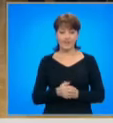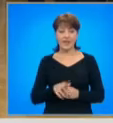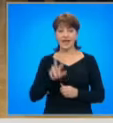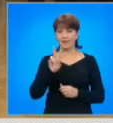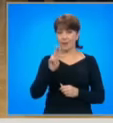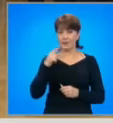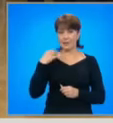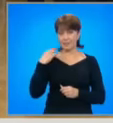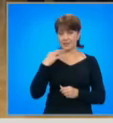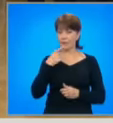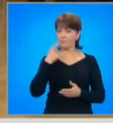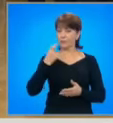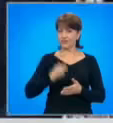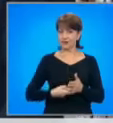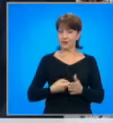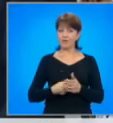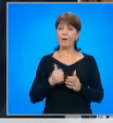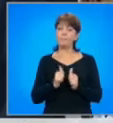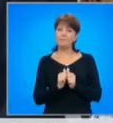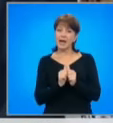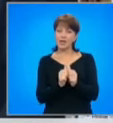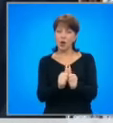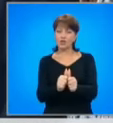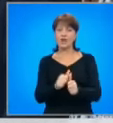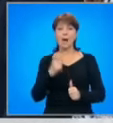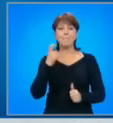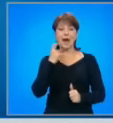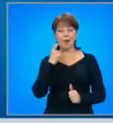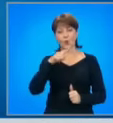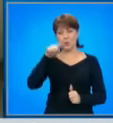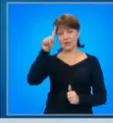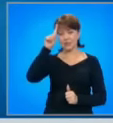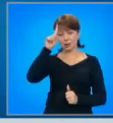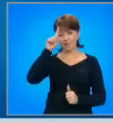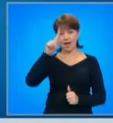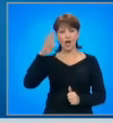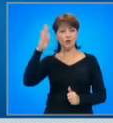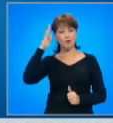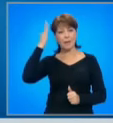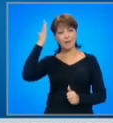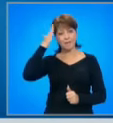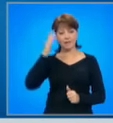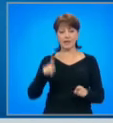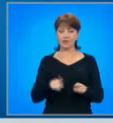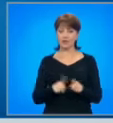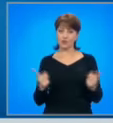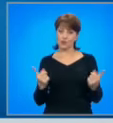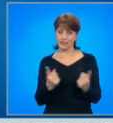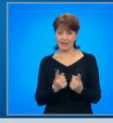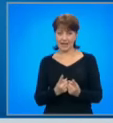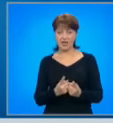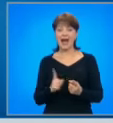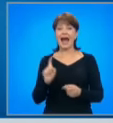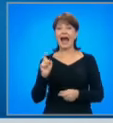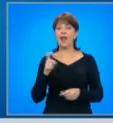Двамата президенти потвърдиха стратегическото партньорство между Баку и София. Служебният премиер също се срещна с Йохан Алиев.